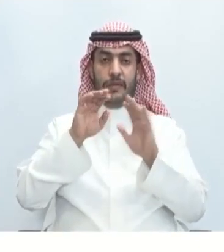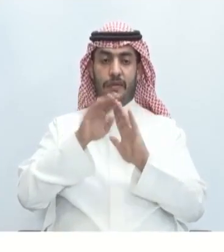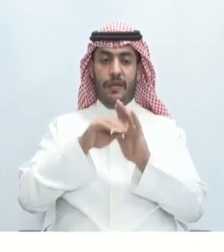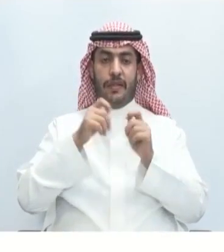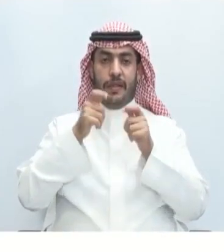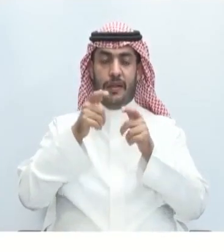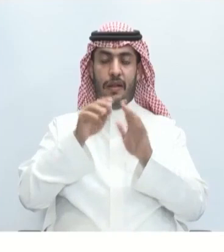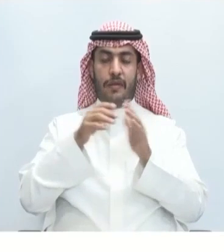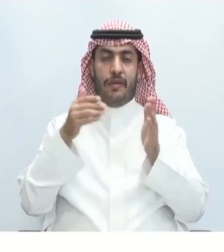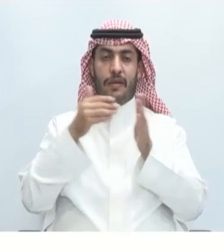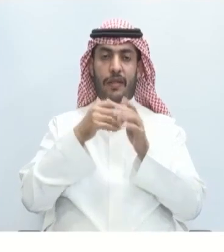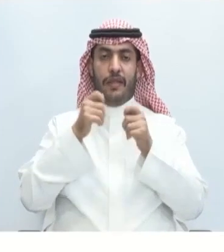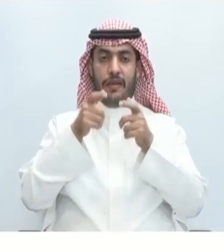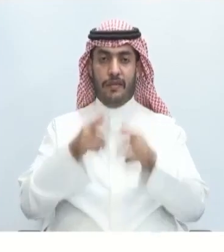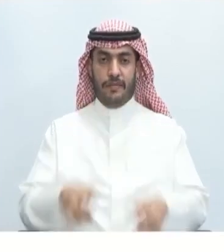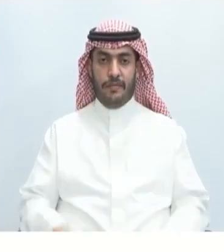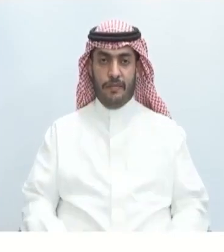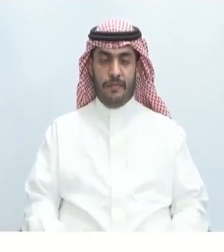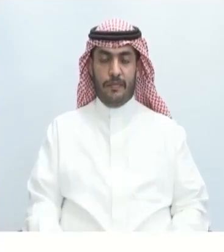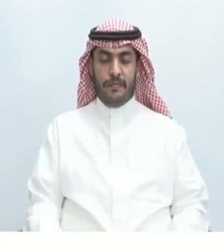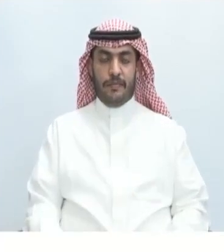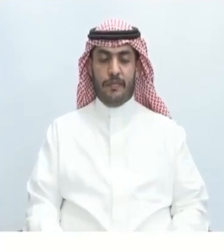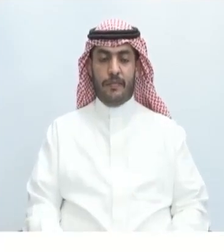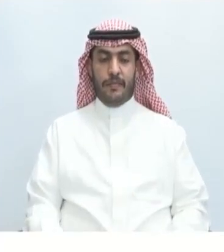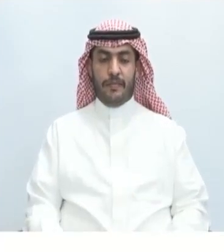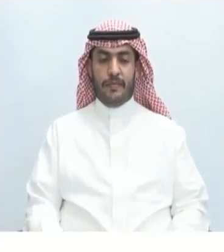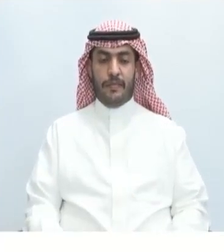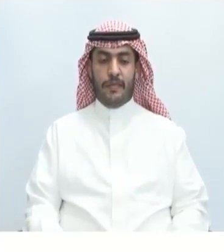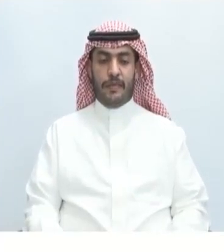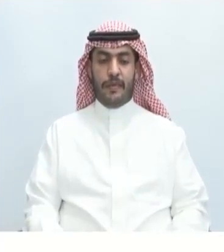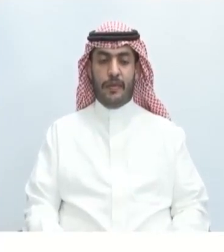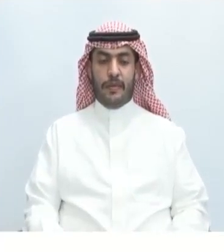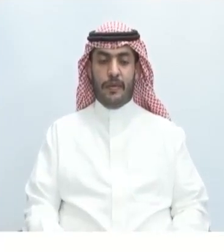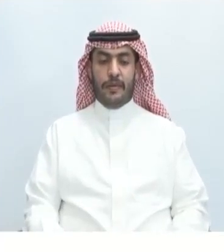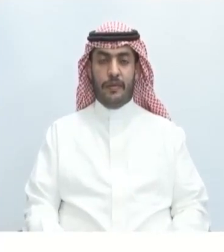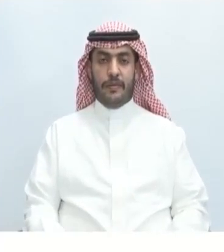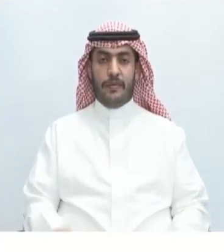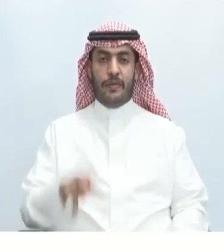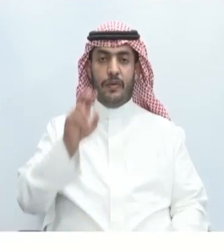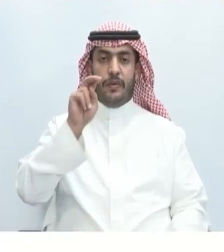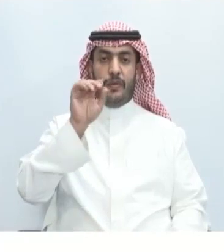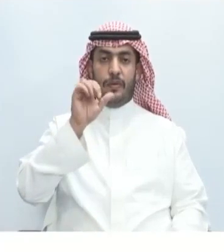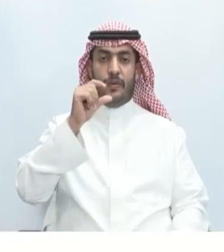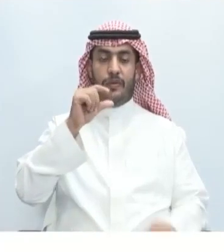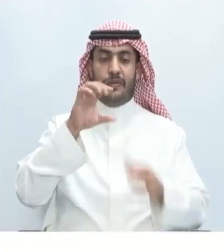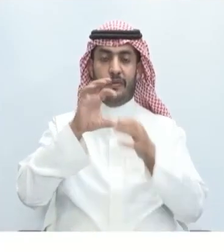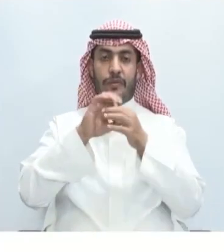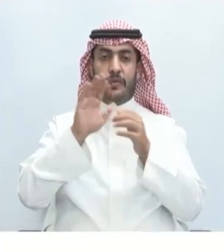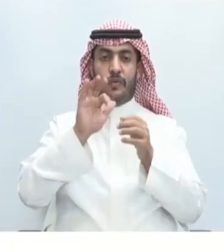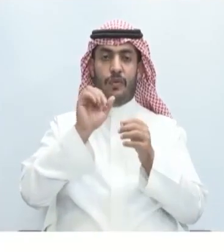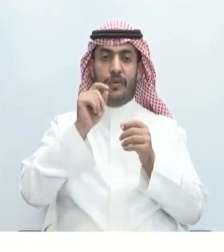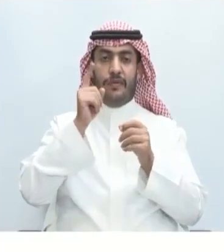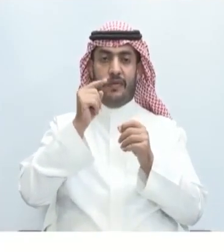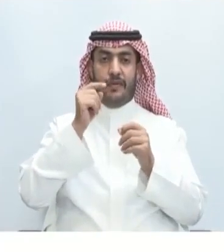التكاليف او ادنى اجمالي للتكاليف من هنا اد سنضيف القيود في اداه